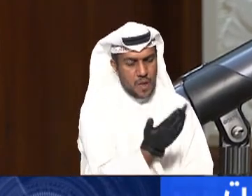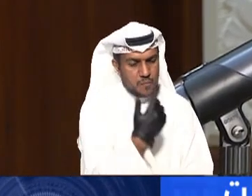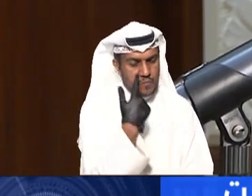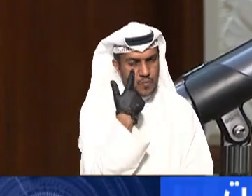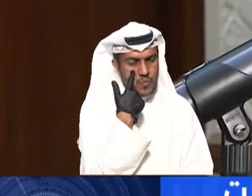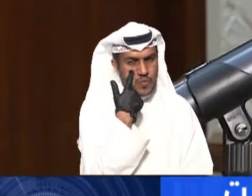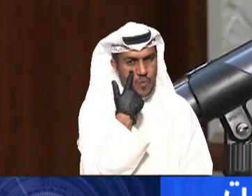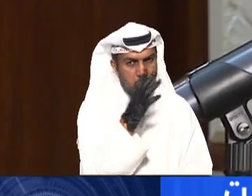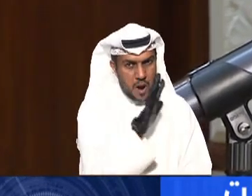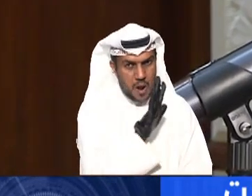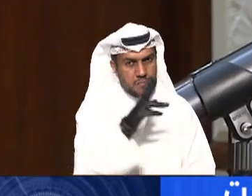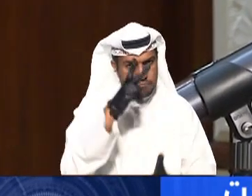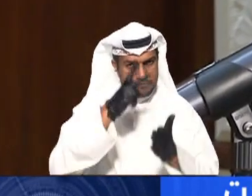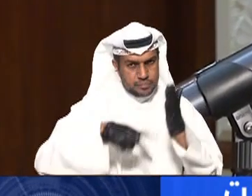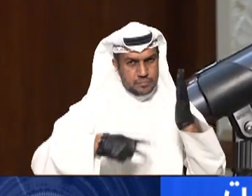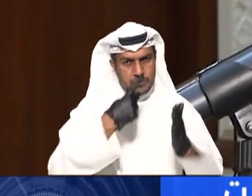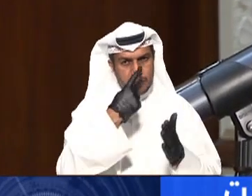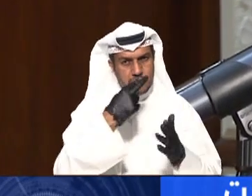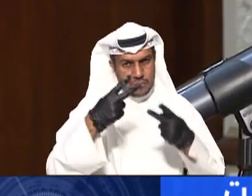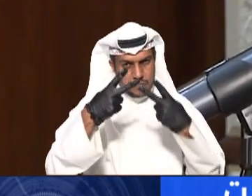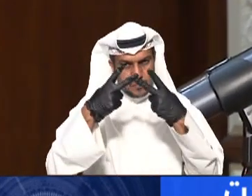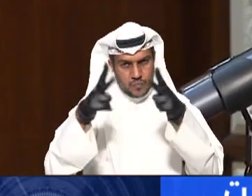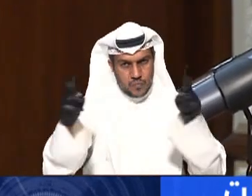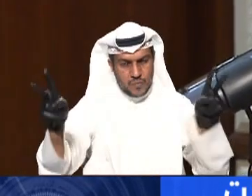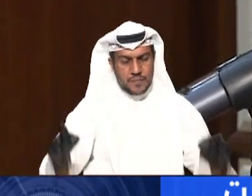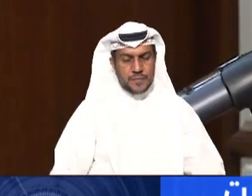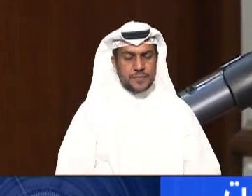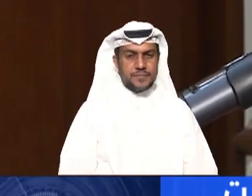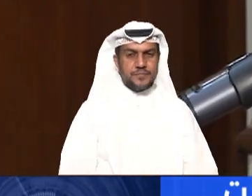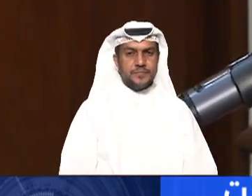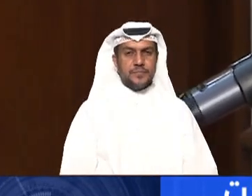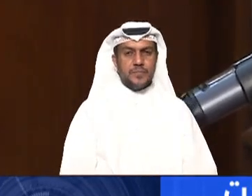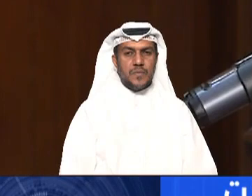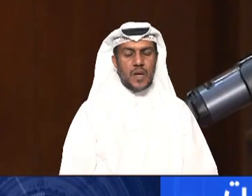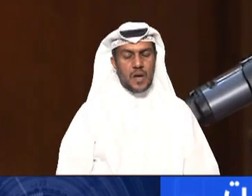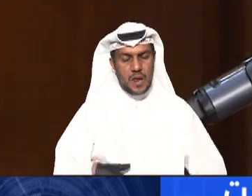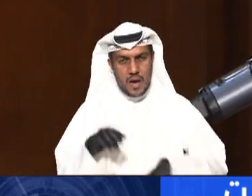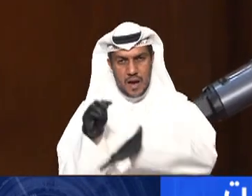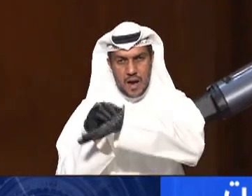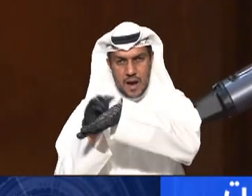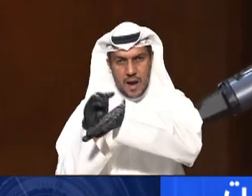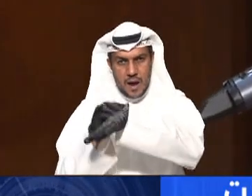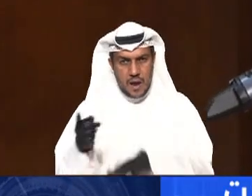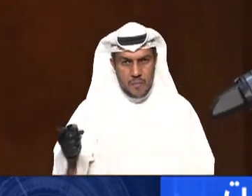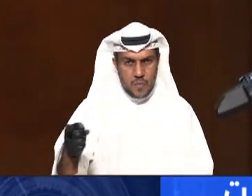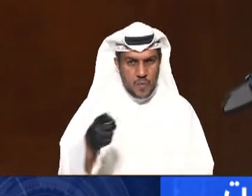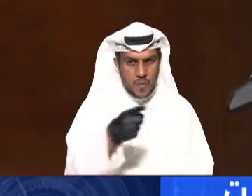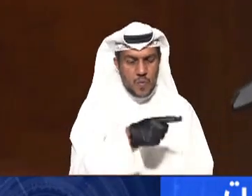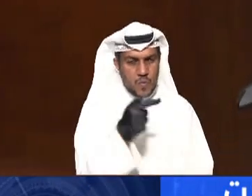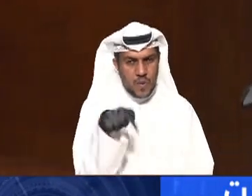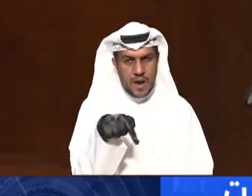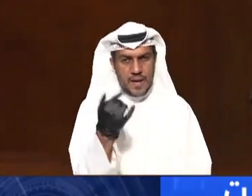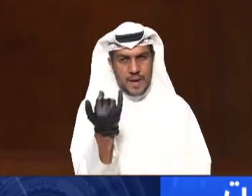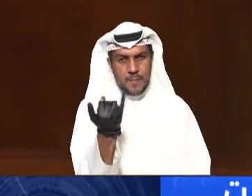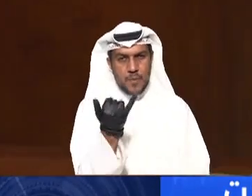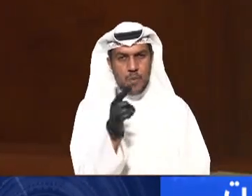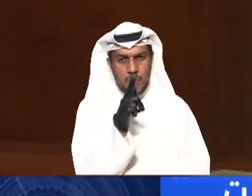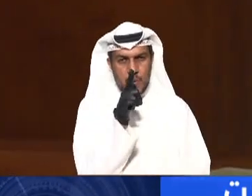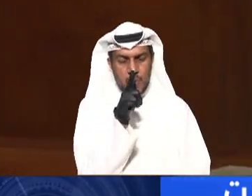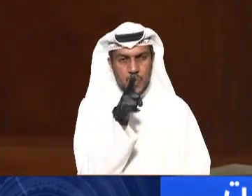لإقرارها بعد دراستها. وأود أن أغتنم هذه